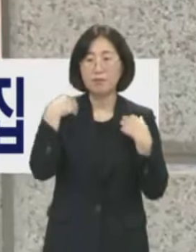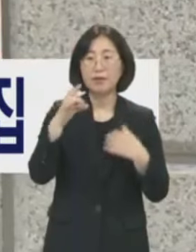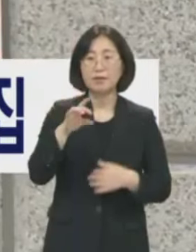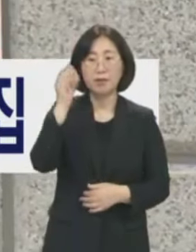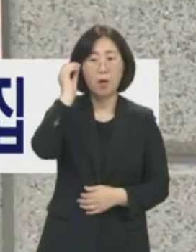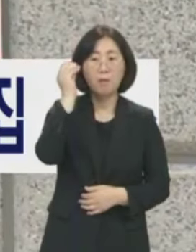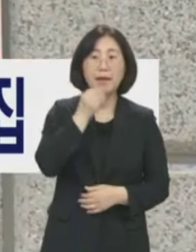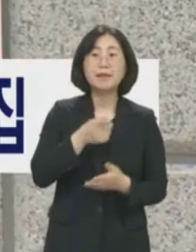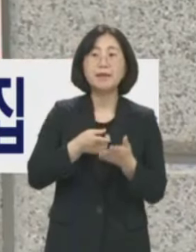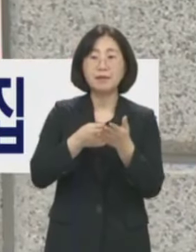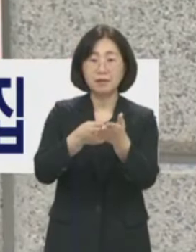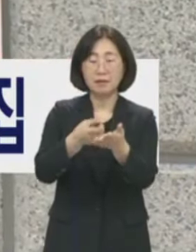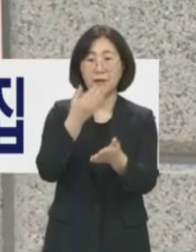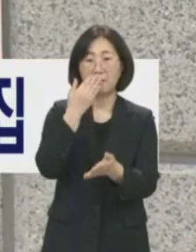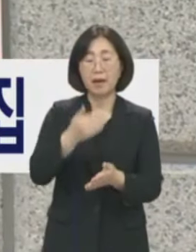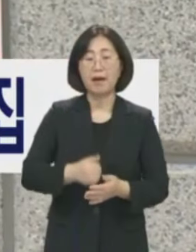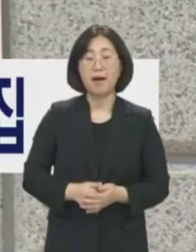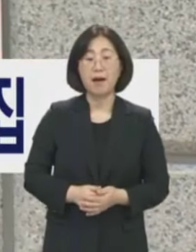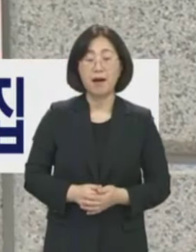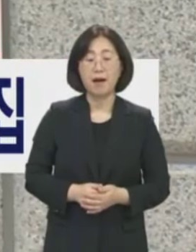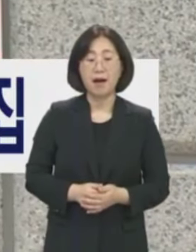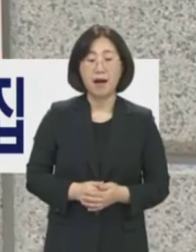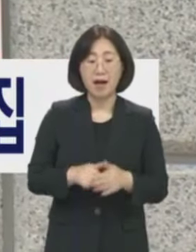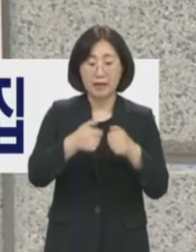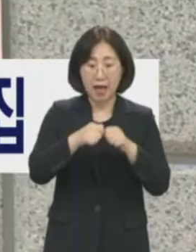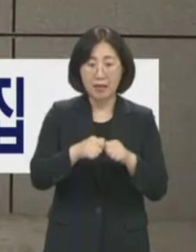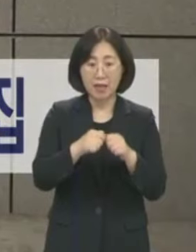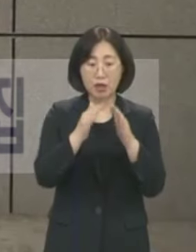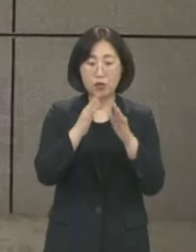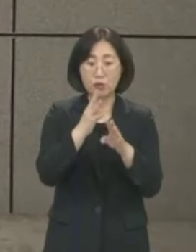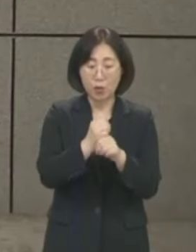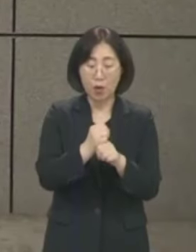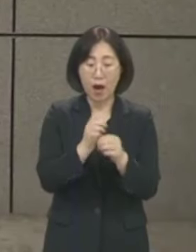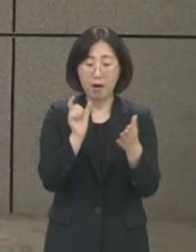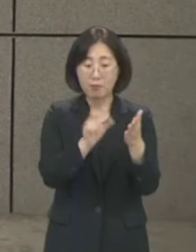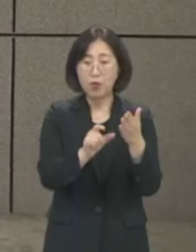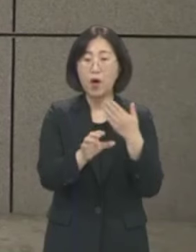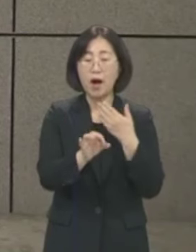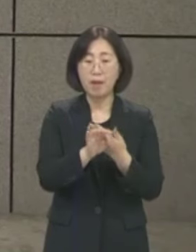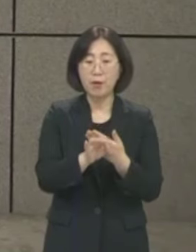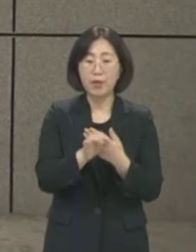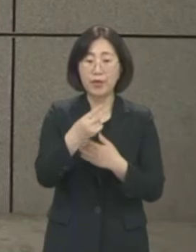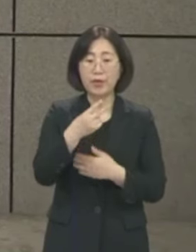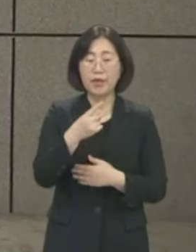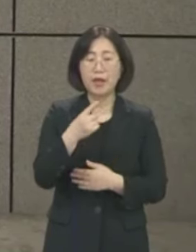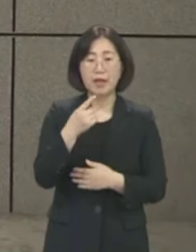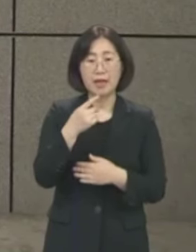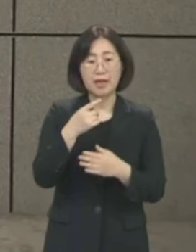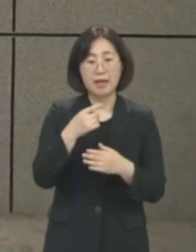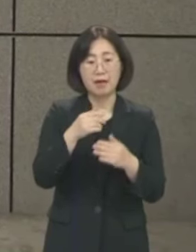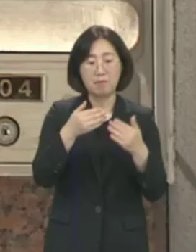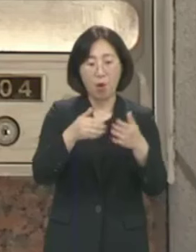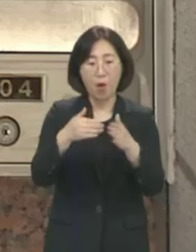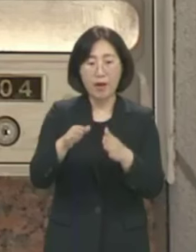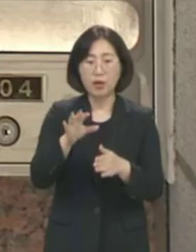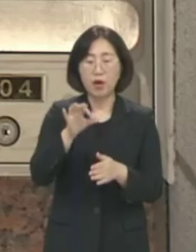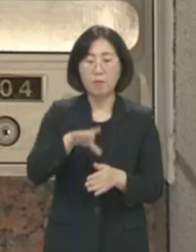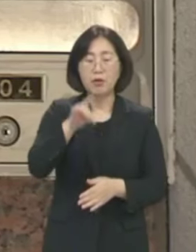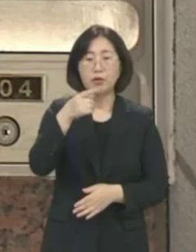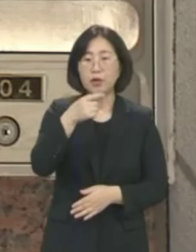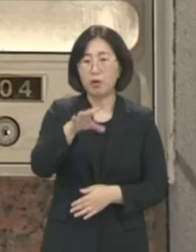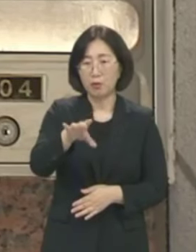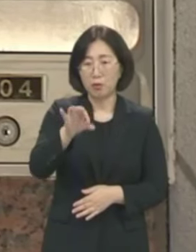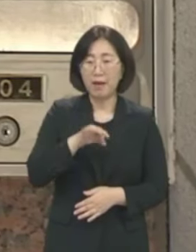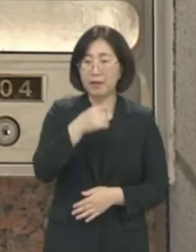통해 신청할 수 있습니다. 시는 상세 주소가 부여되면 원룸과 다가구 주택에서도 세대별 선순위 보증금